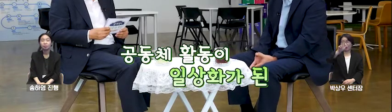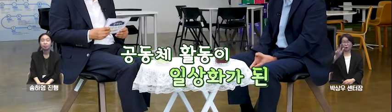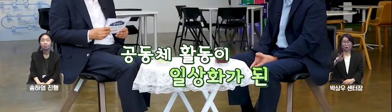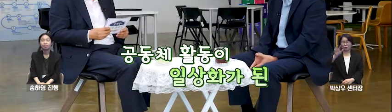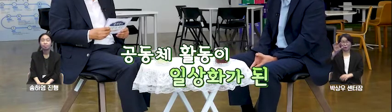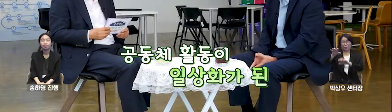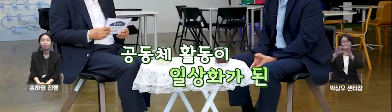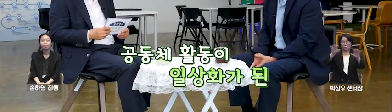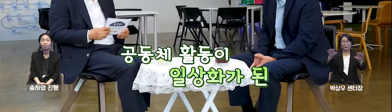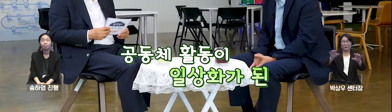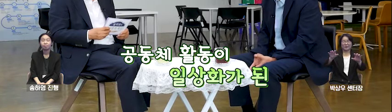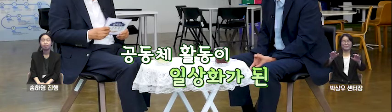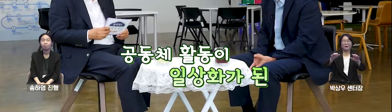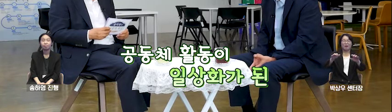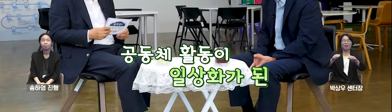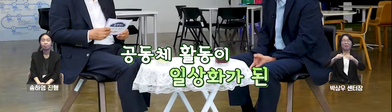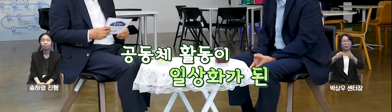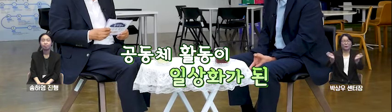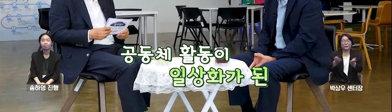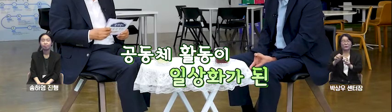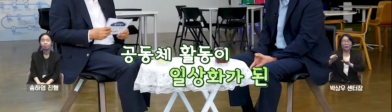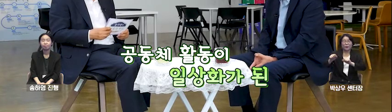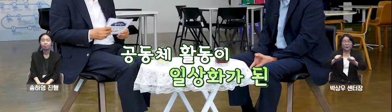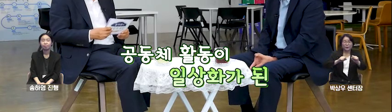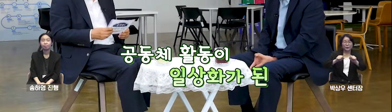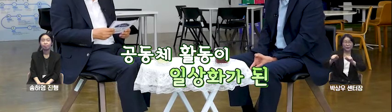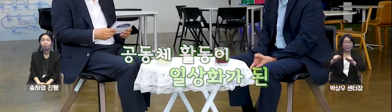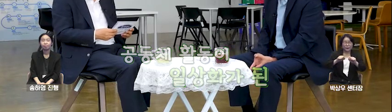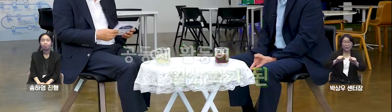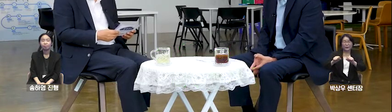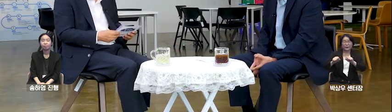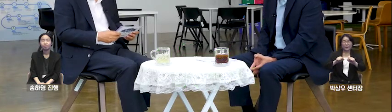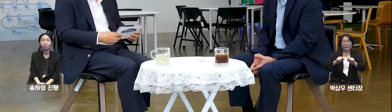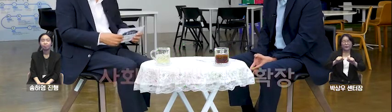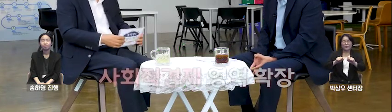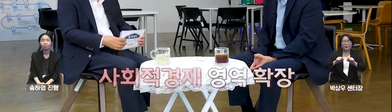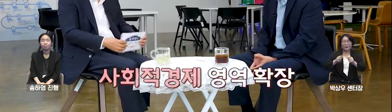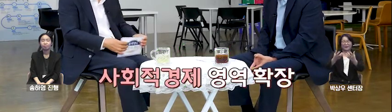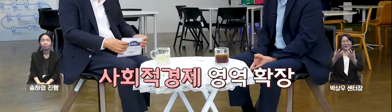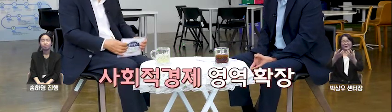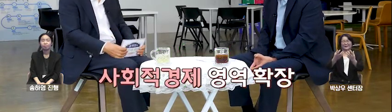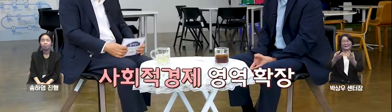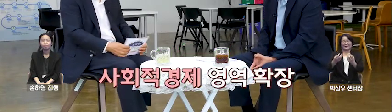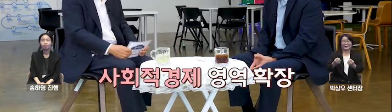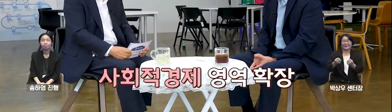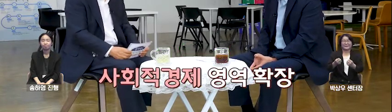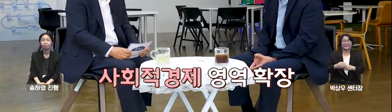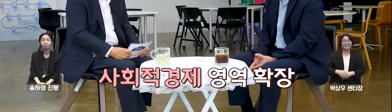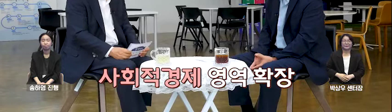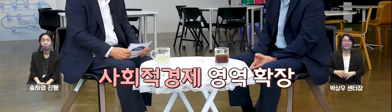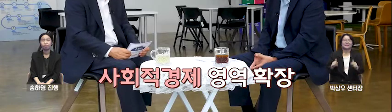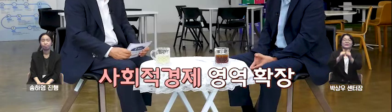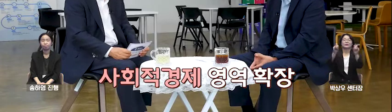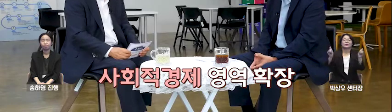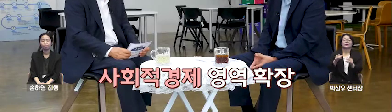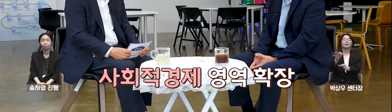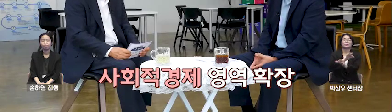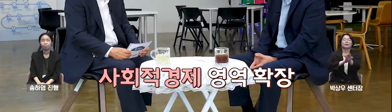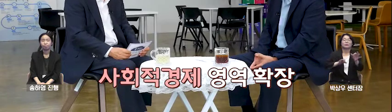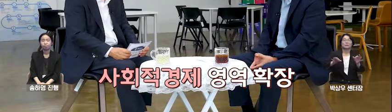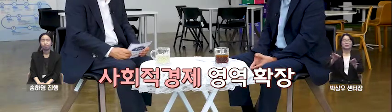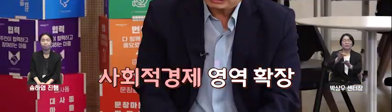지금 일상화가 되도록 그렇게 만들어졌고요. 또, 사회적 경제 영역도 상당히 많이